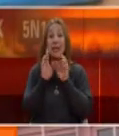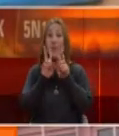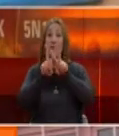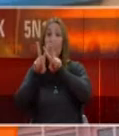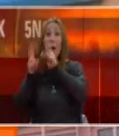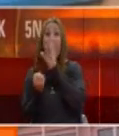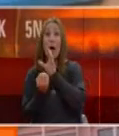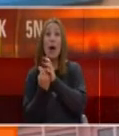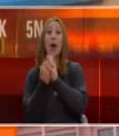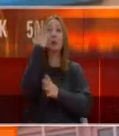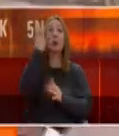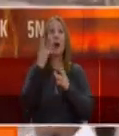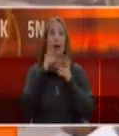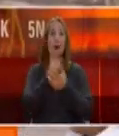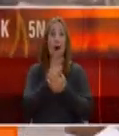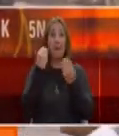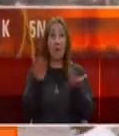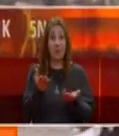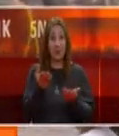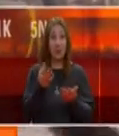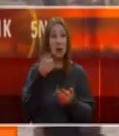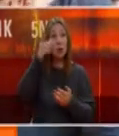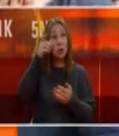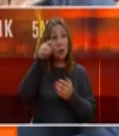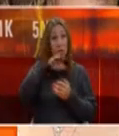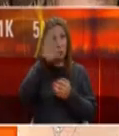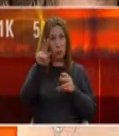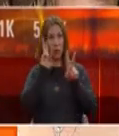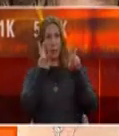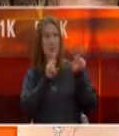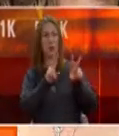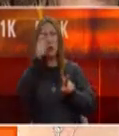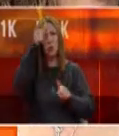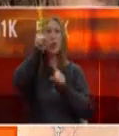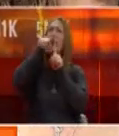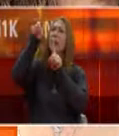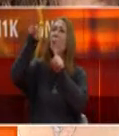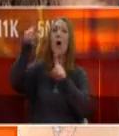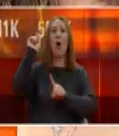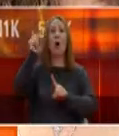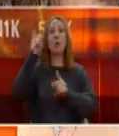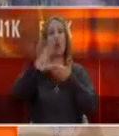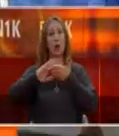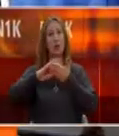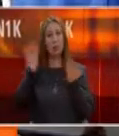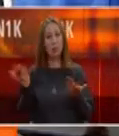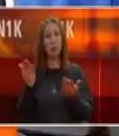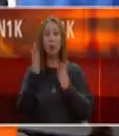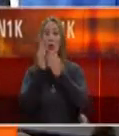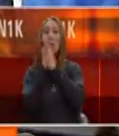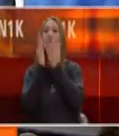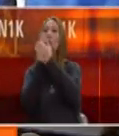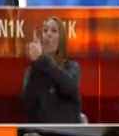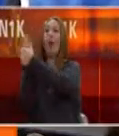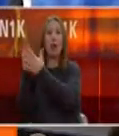verdik. birsilgibirkalem.org. Yani şu anda bu yayını izleyen Türkiye'nin herhangi bir yerindeki öğretmen arkadaşımız eğer